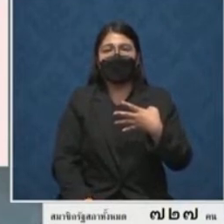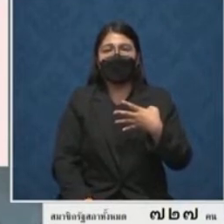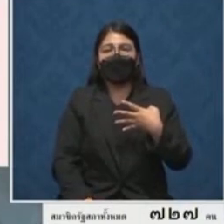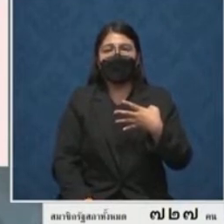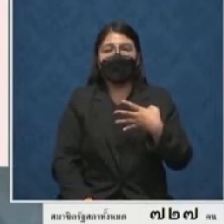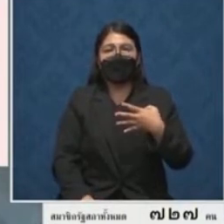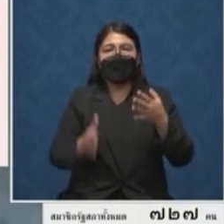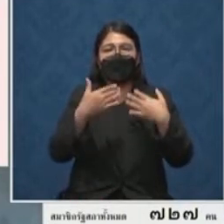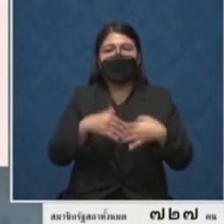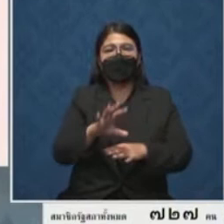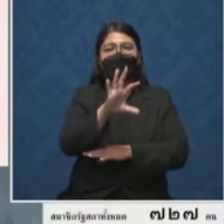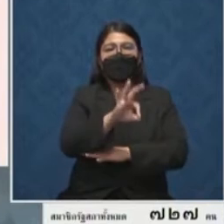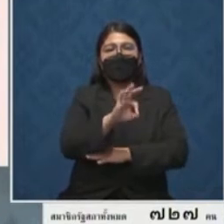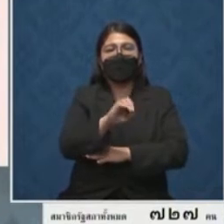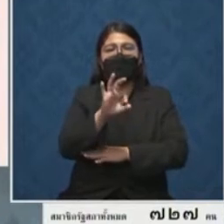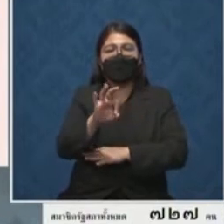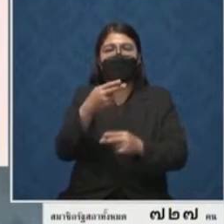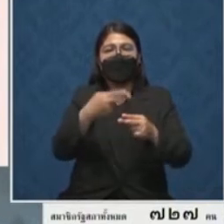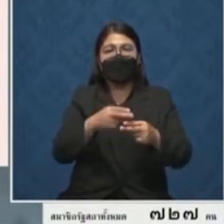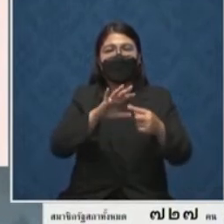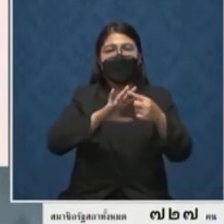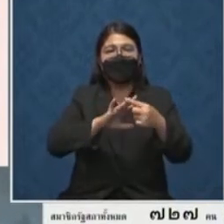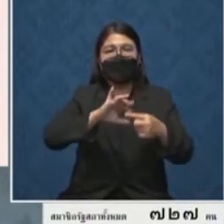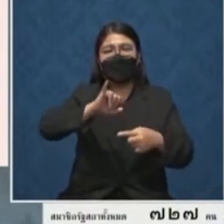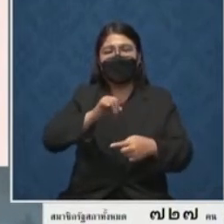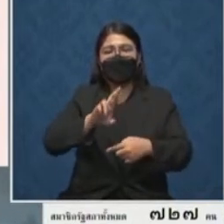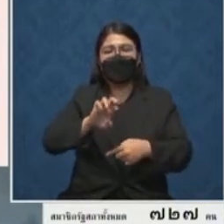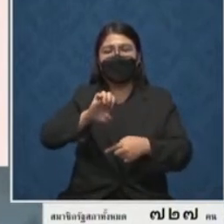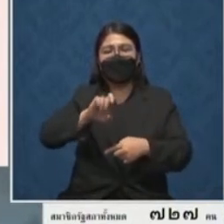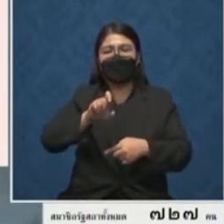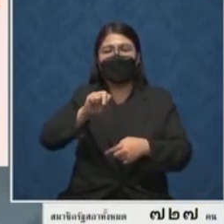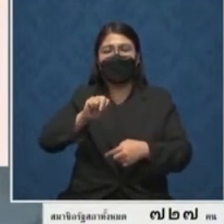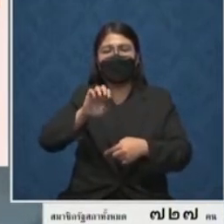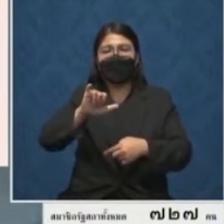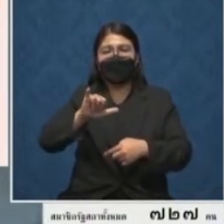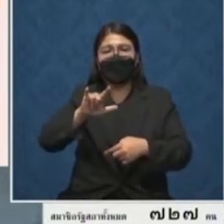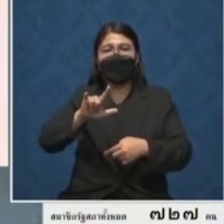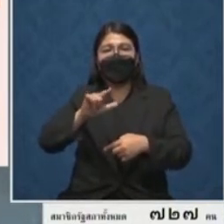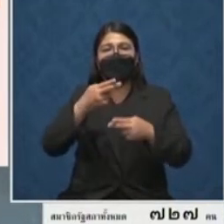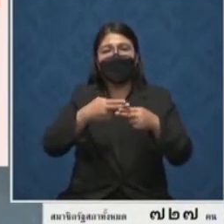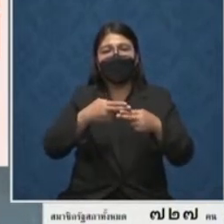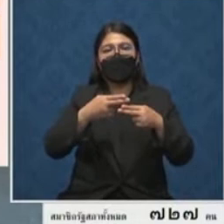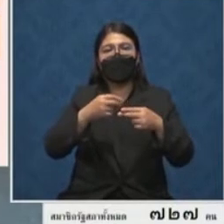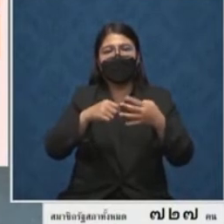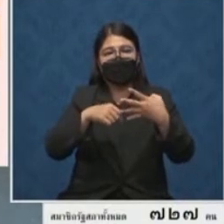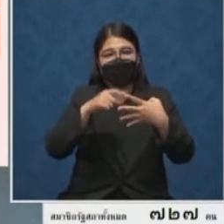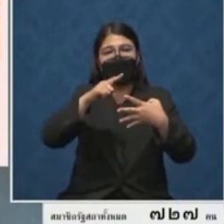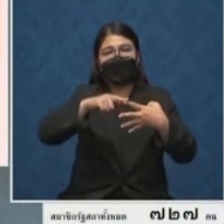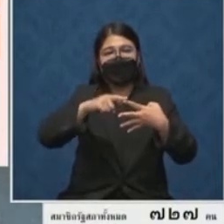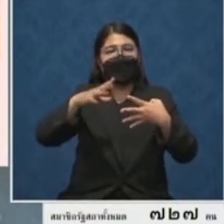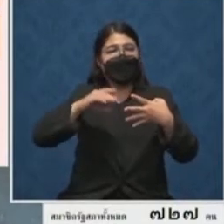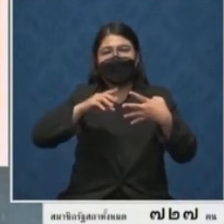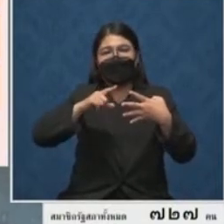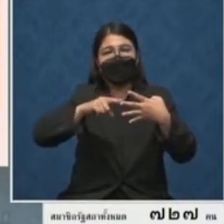99นางเจริญเรี่ยวแรง 1ไม่รับหลักการ2ไม่รับหลักการ3ไม่รับหลัก